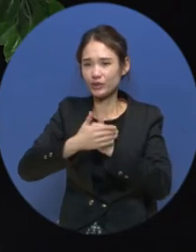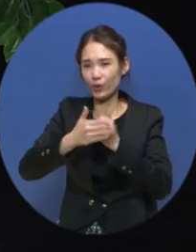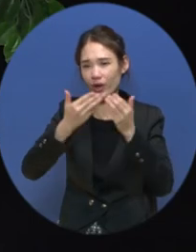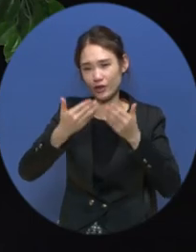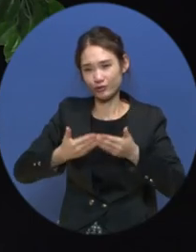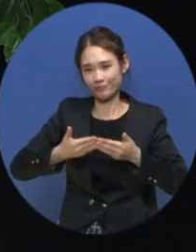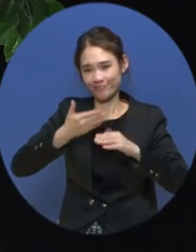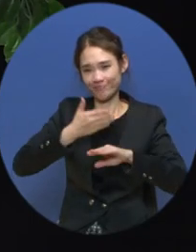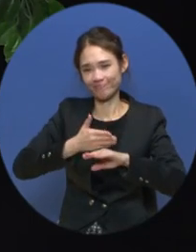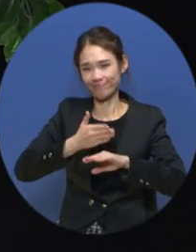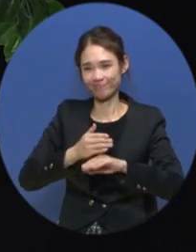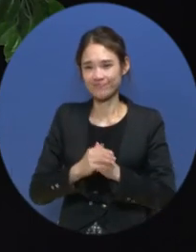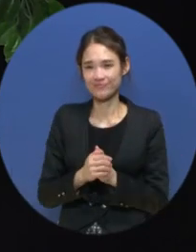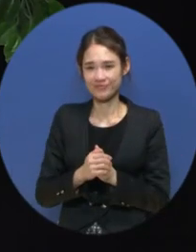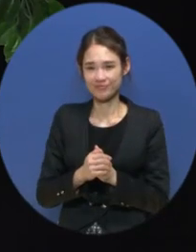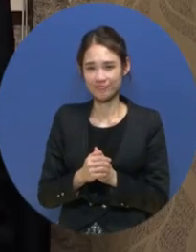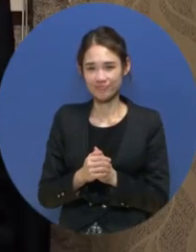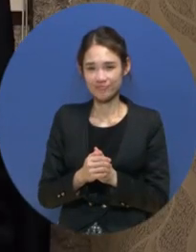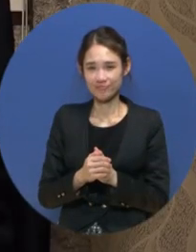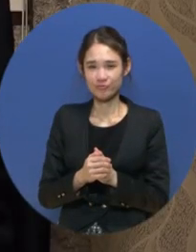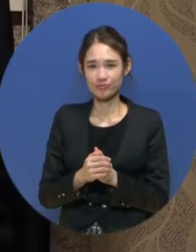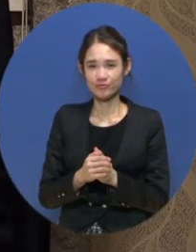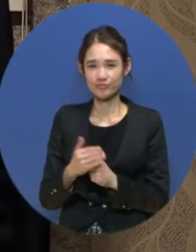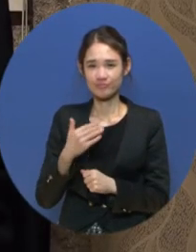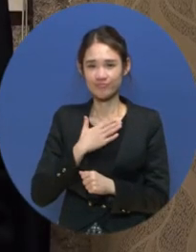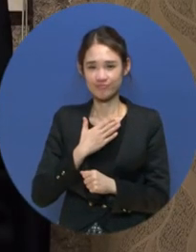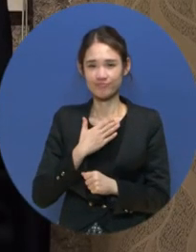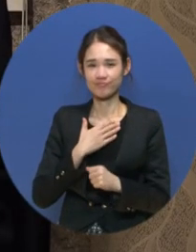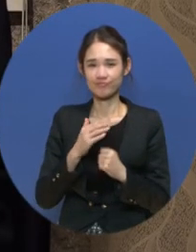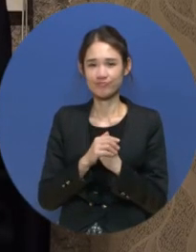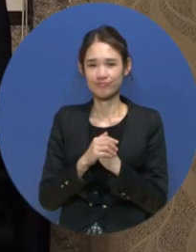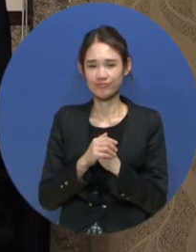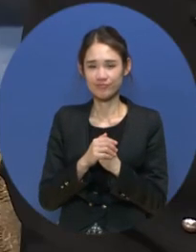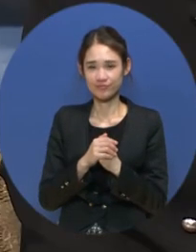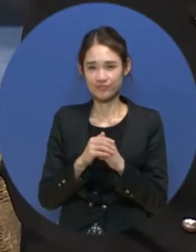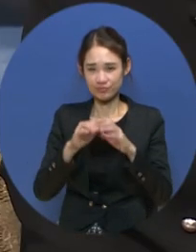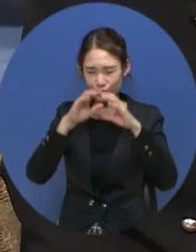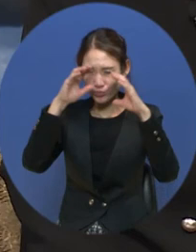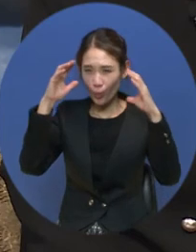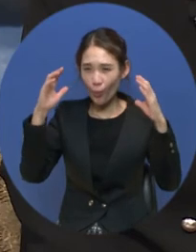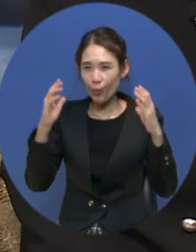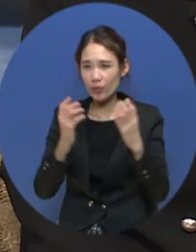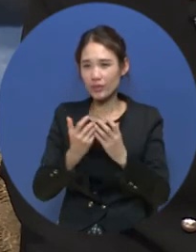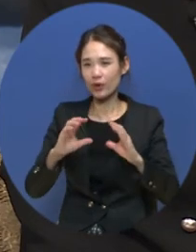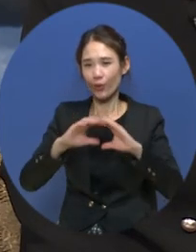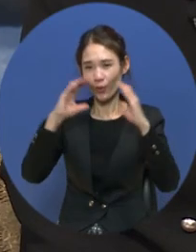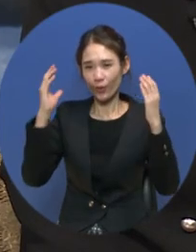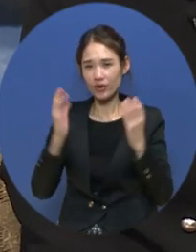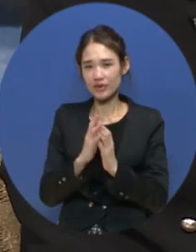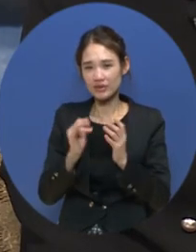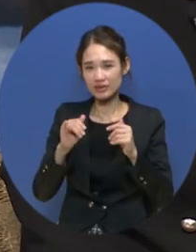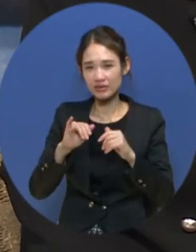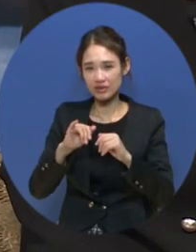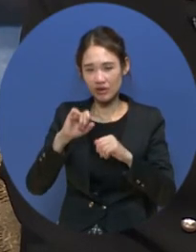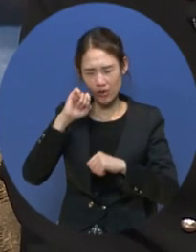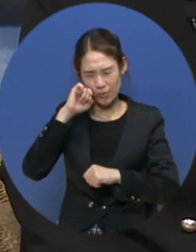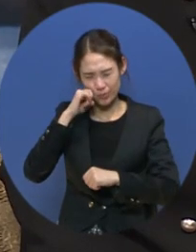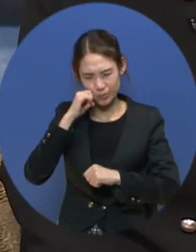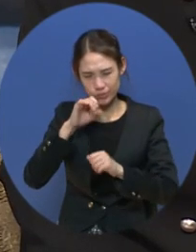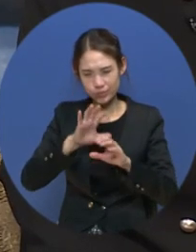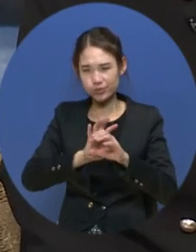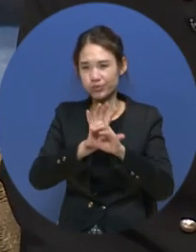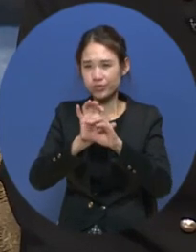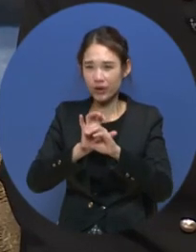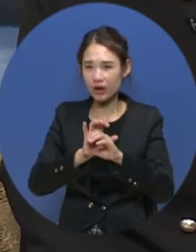도와주시면 되겠습니다. 네. 네, 저는 온 나라 아니 온 세상이 어려운 이 코로나 사태가